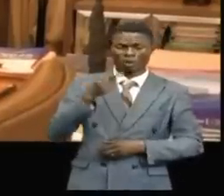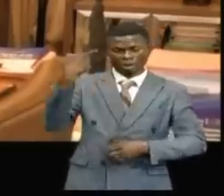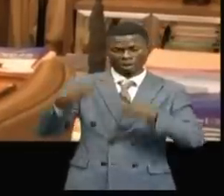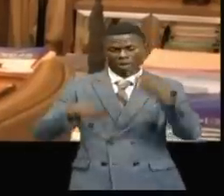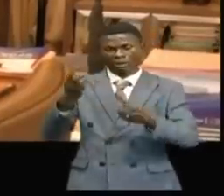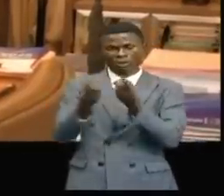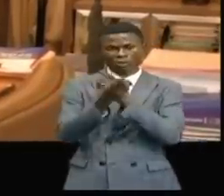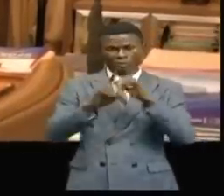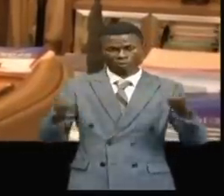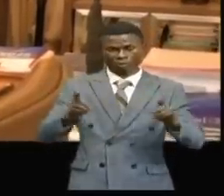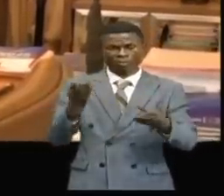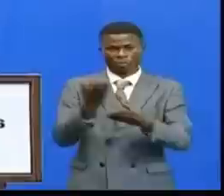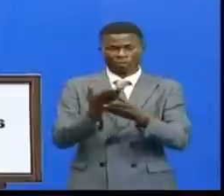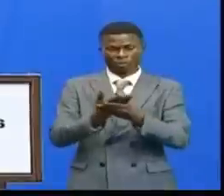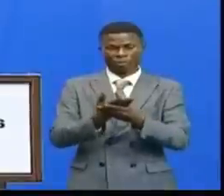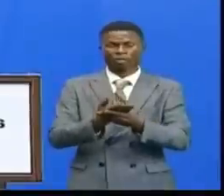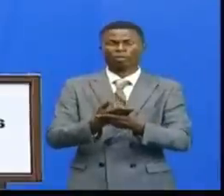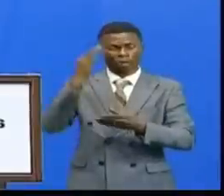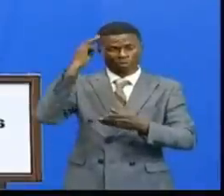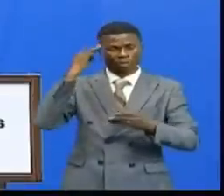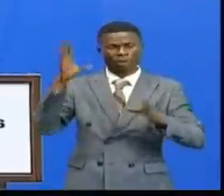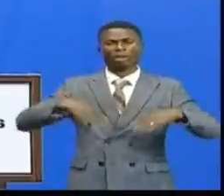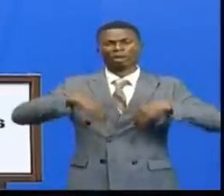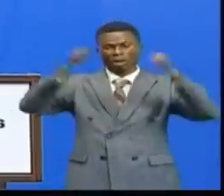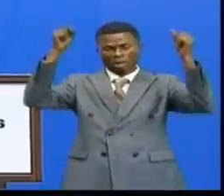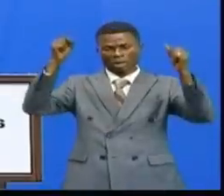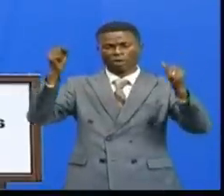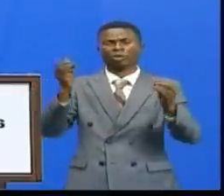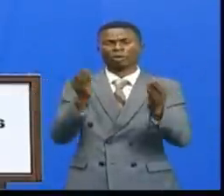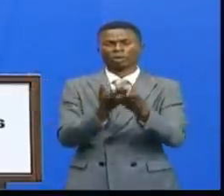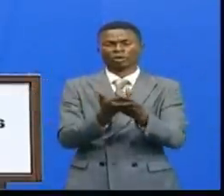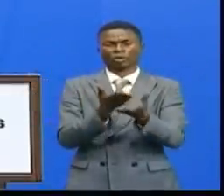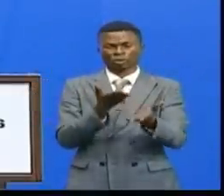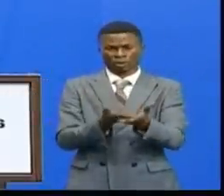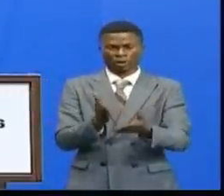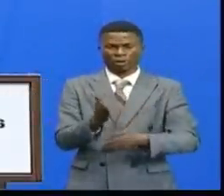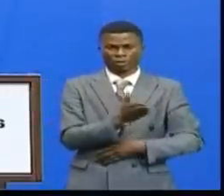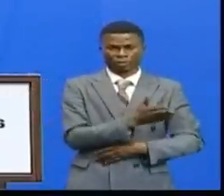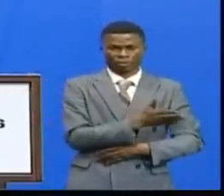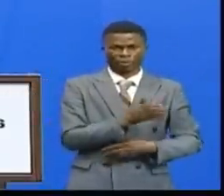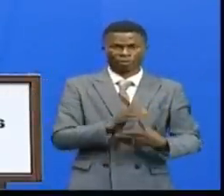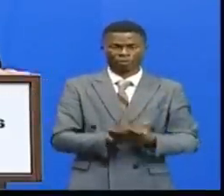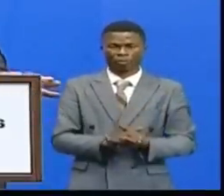et délibération, ces dossiers ont été adoptés par le Conseil.